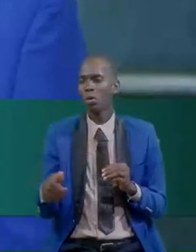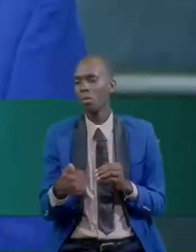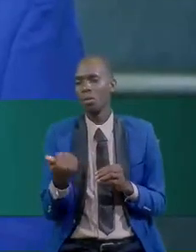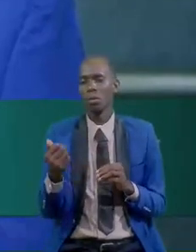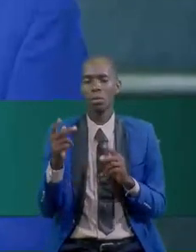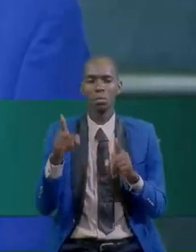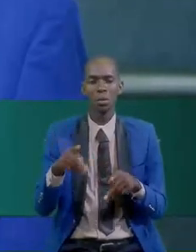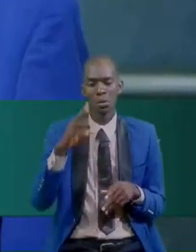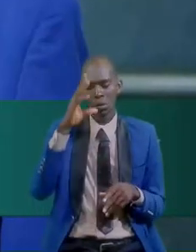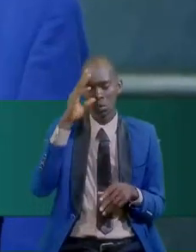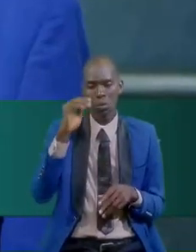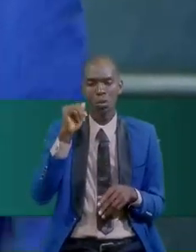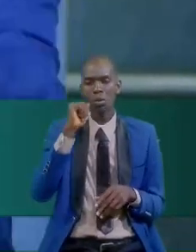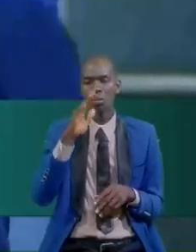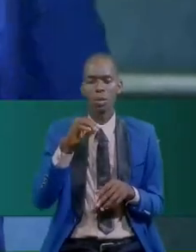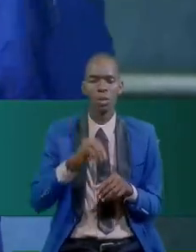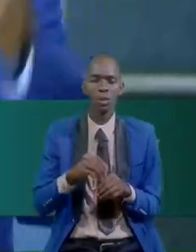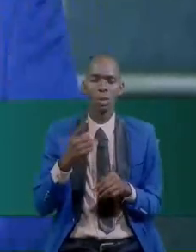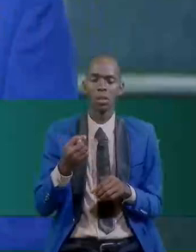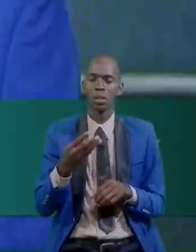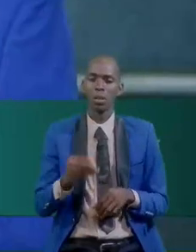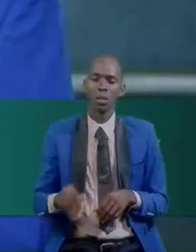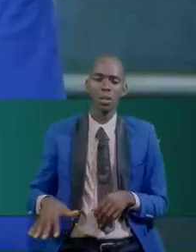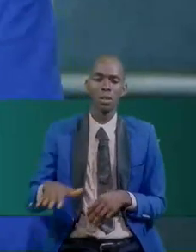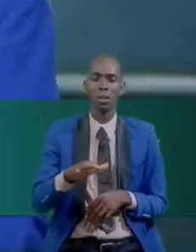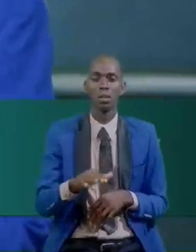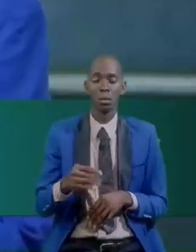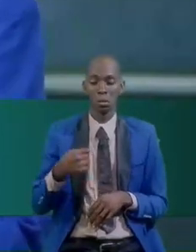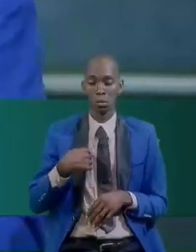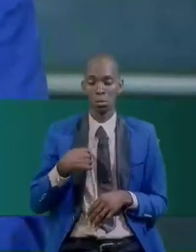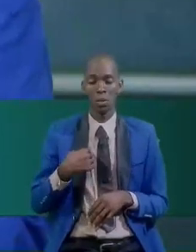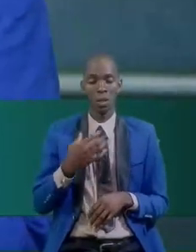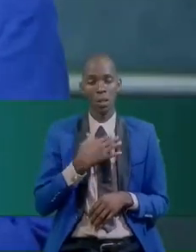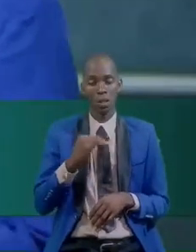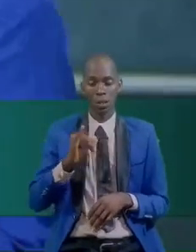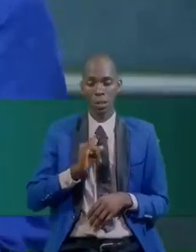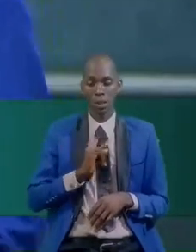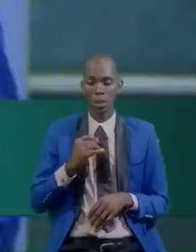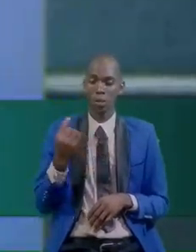ou femmes de Dieu dans le pays. Je suis resté seul.